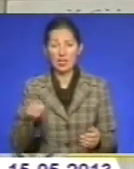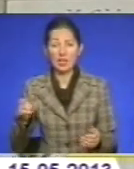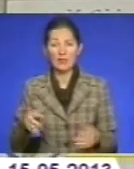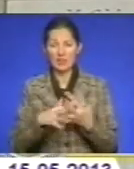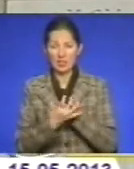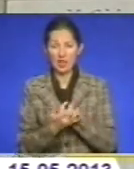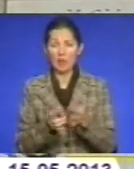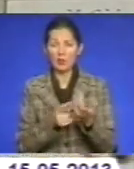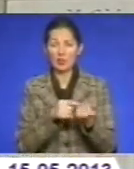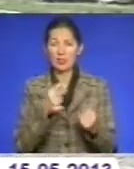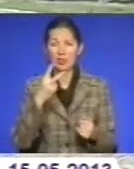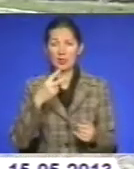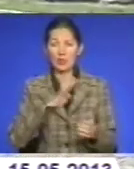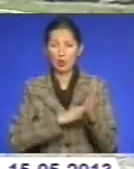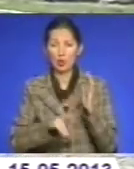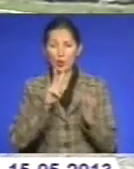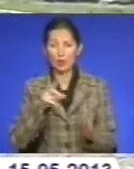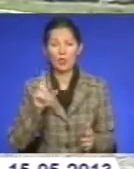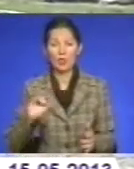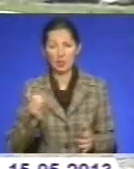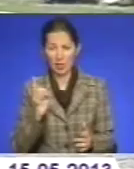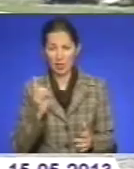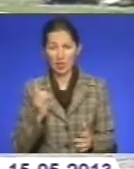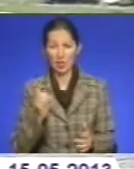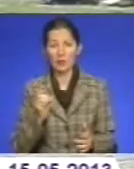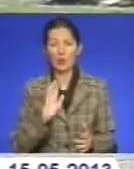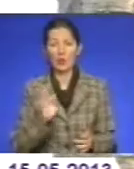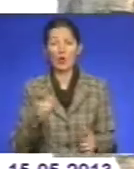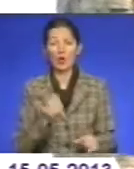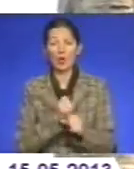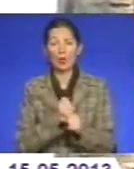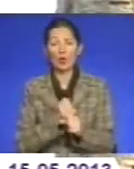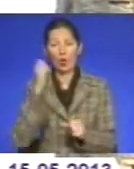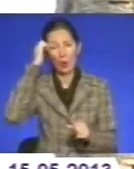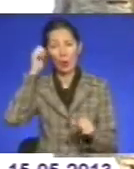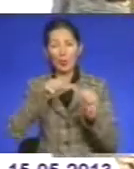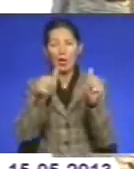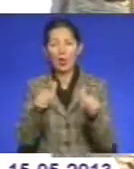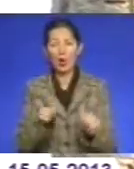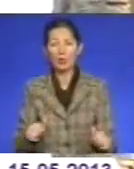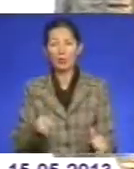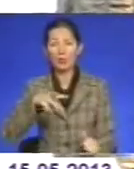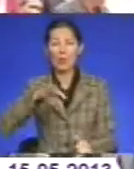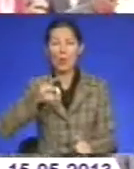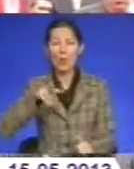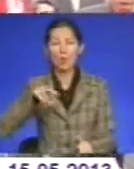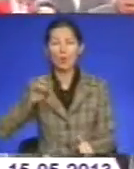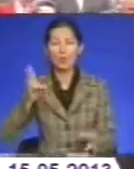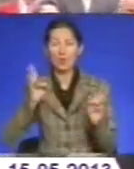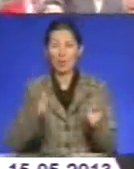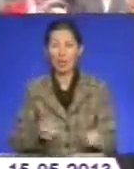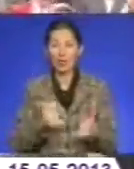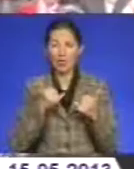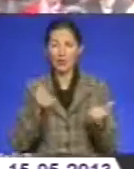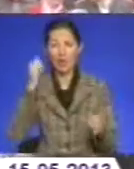про загиблих односельчан було споруджено меморіальний комплекс «Молотківська трагедія». Вшанувати пам'ять загиблих до Молоткова